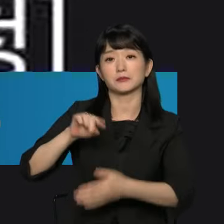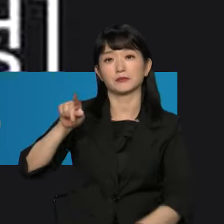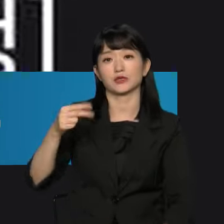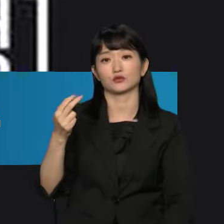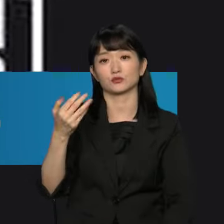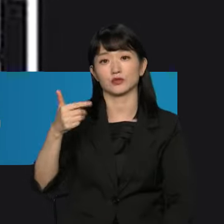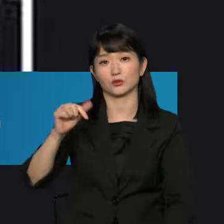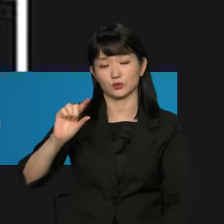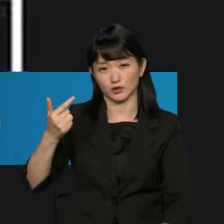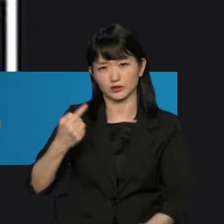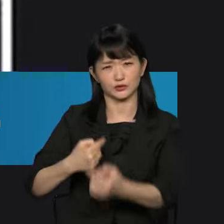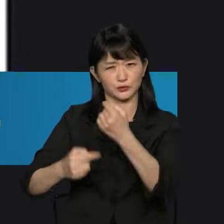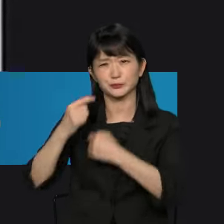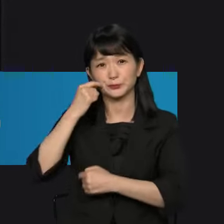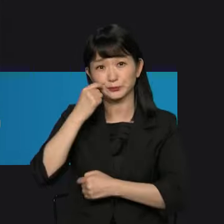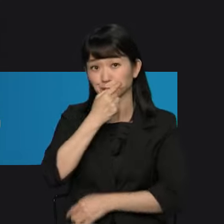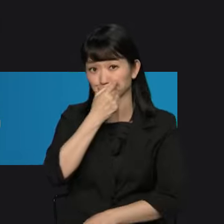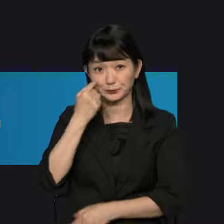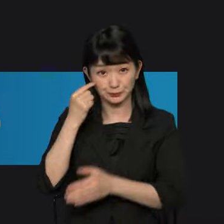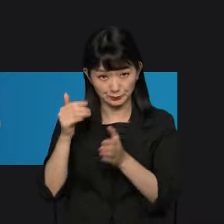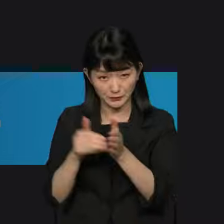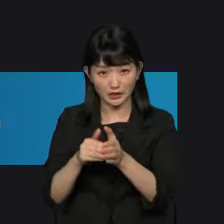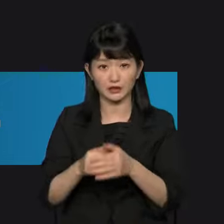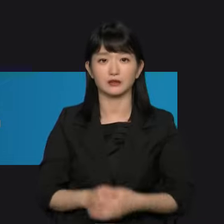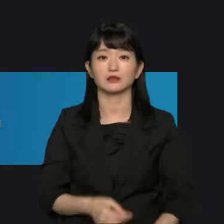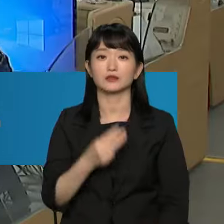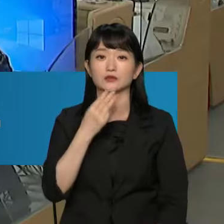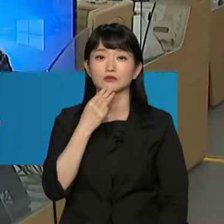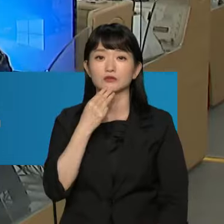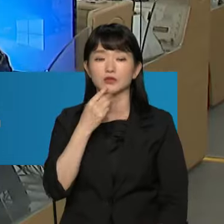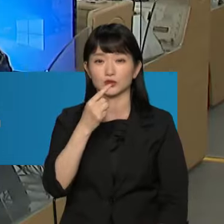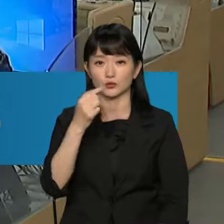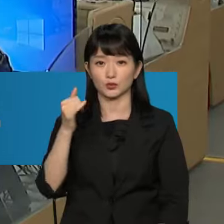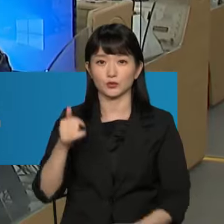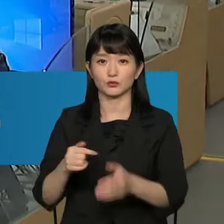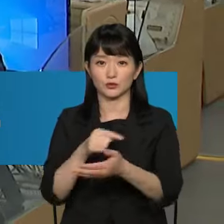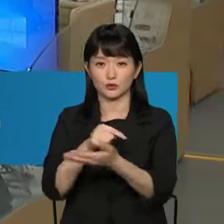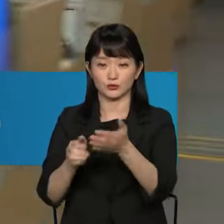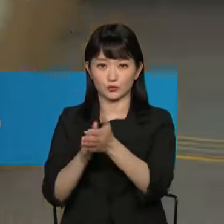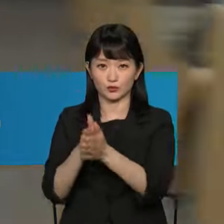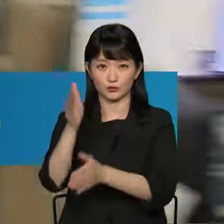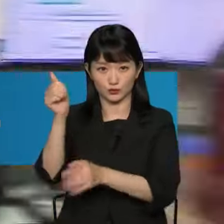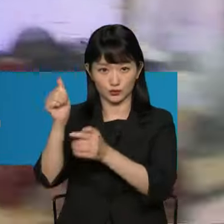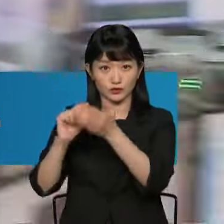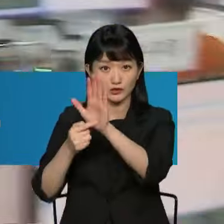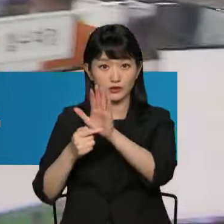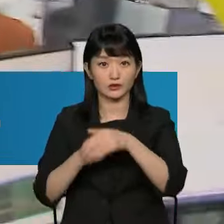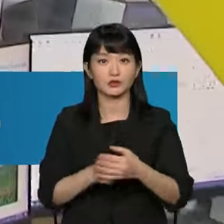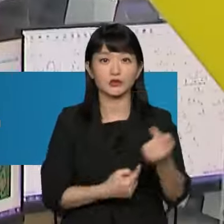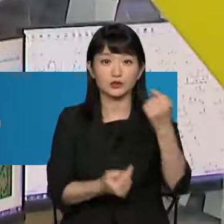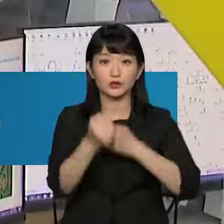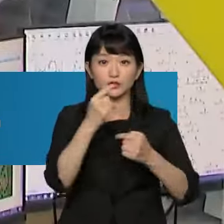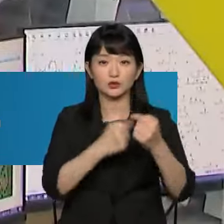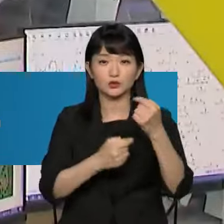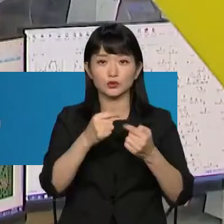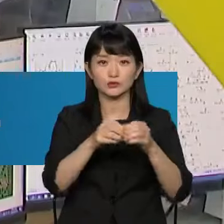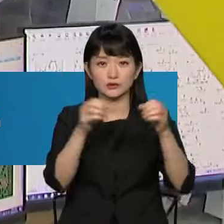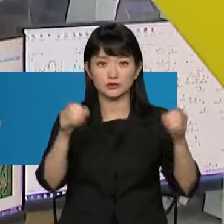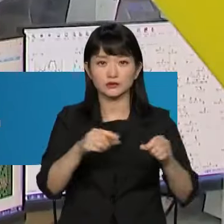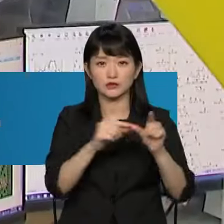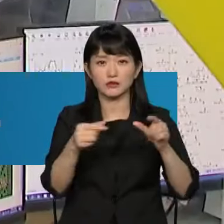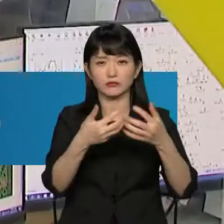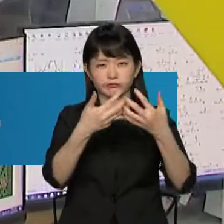129건이 접수되지 못한 걸로 확인됐습니다. 서울 소방재난본부는 신고 접수 시스템의 일부 장치가 오작동을